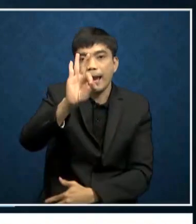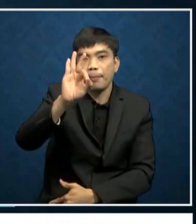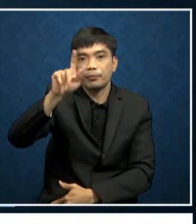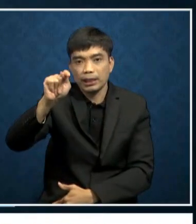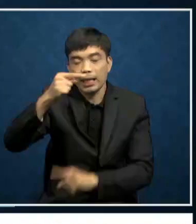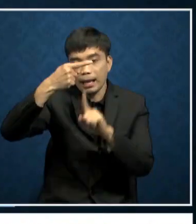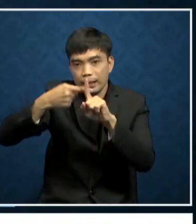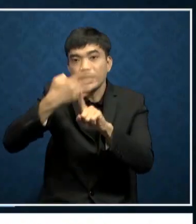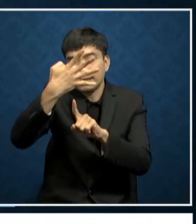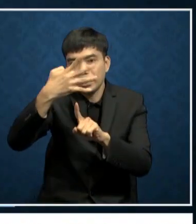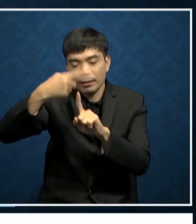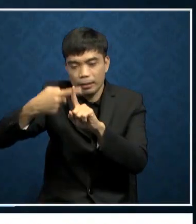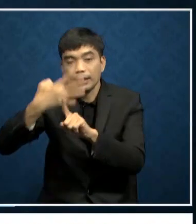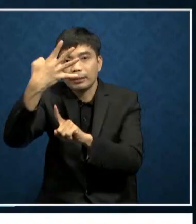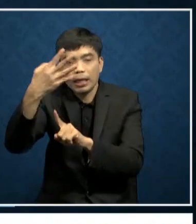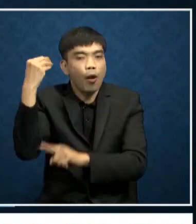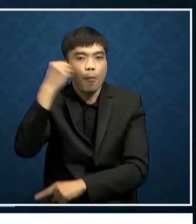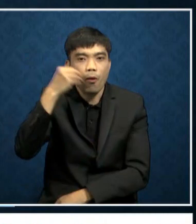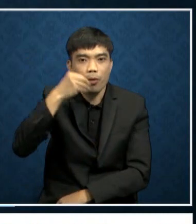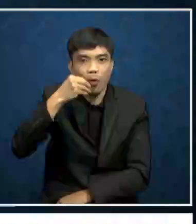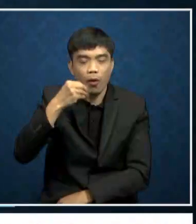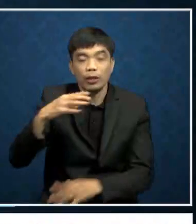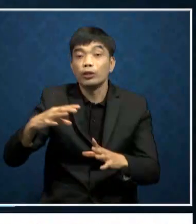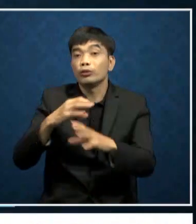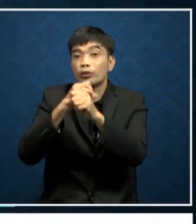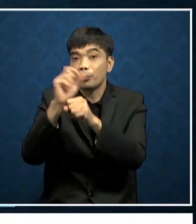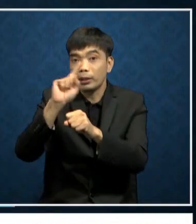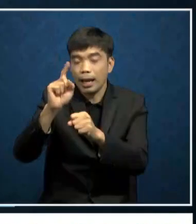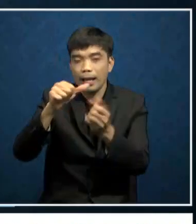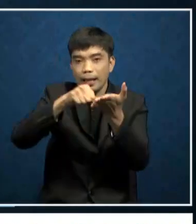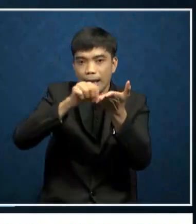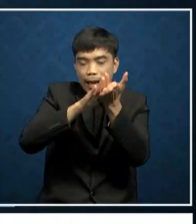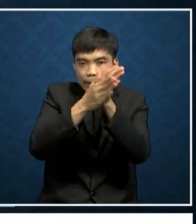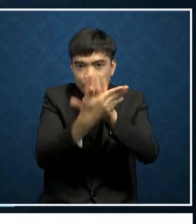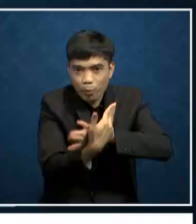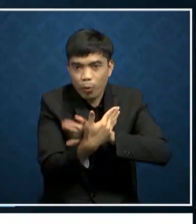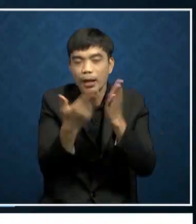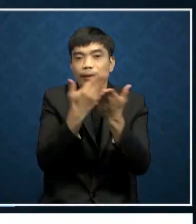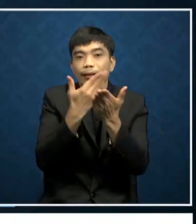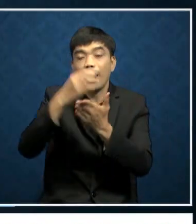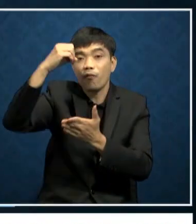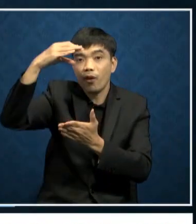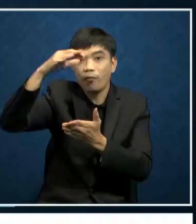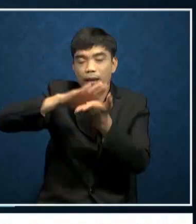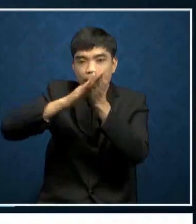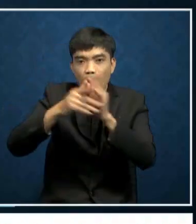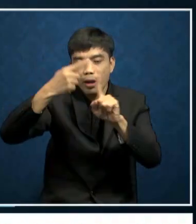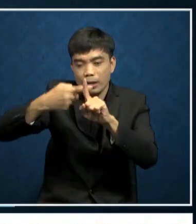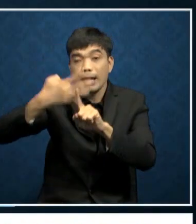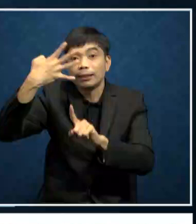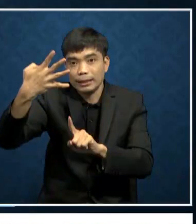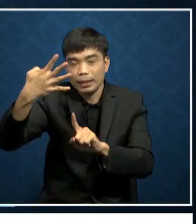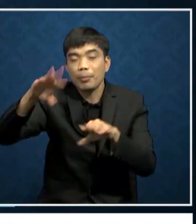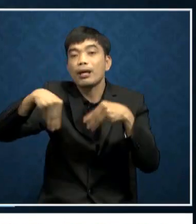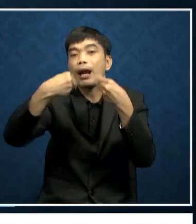ทุก 4เดือนผลการดำเนินการการปรับอัตราเอ่อไฟฟ้าตามสูตรการปรับอัตราค่าไฟฟ้าอัตโนมัติทุก 4เดือนเพื่อให้